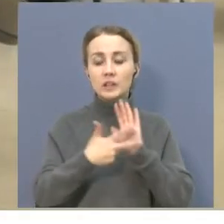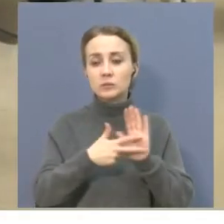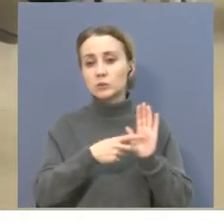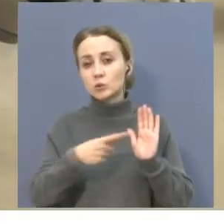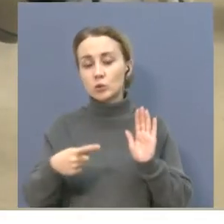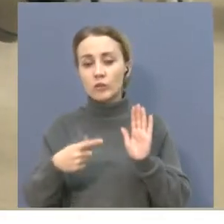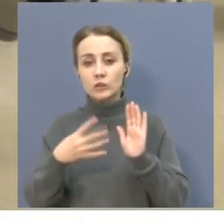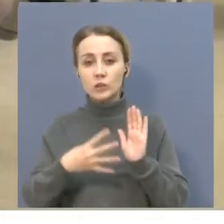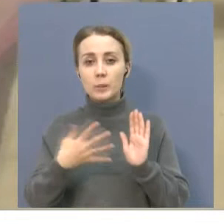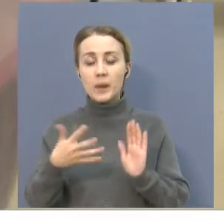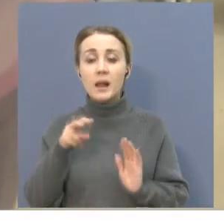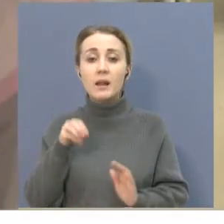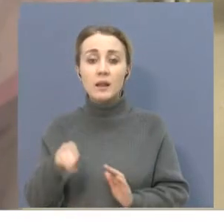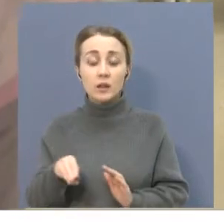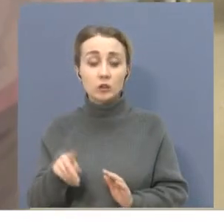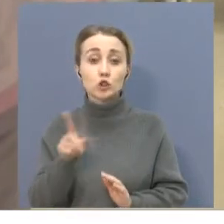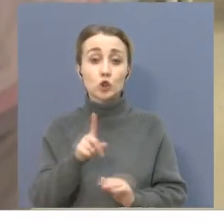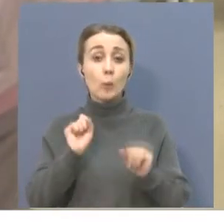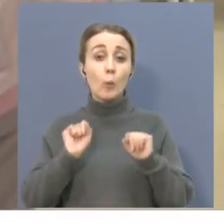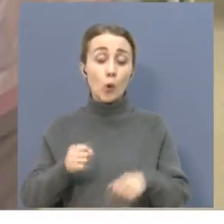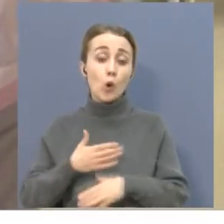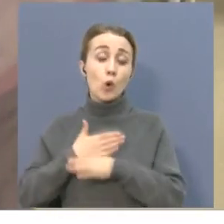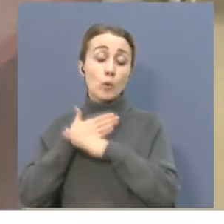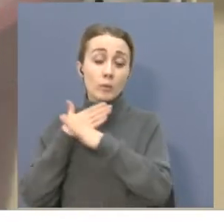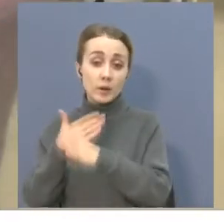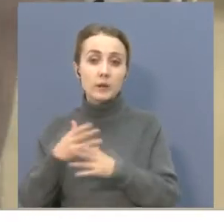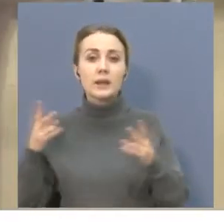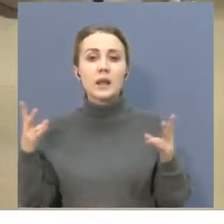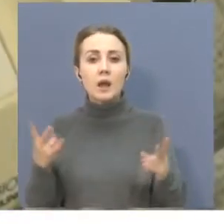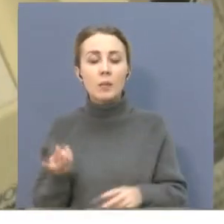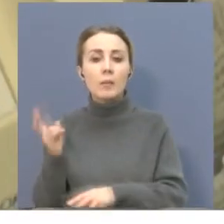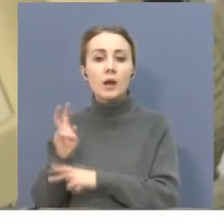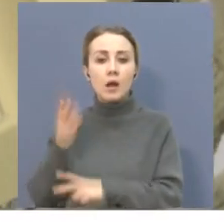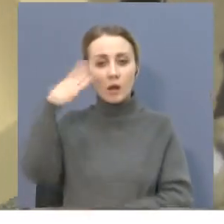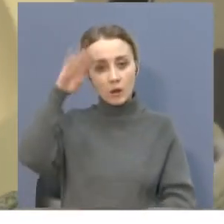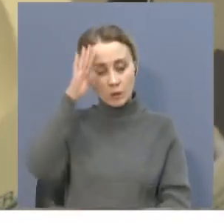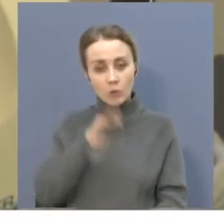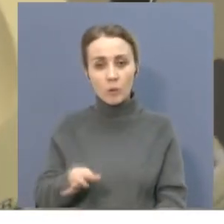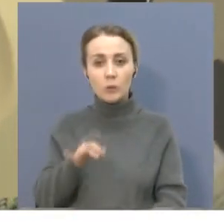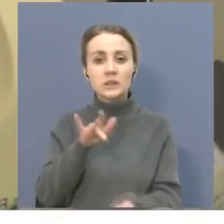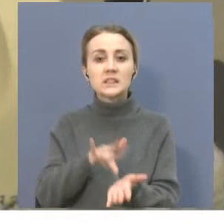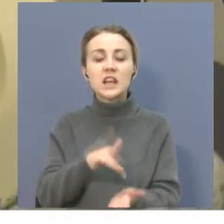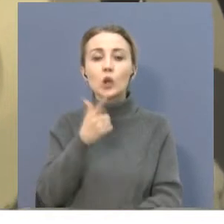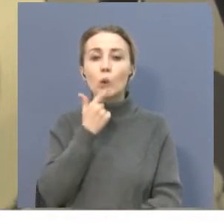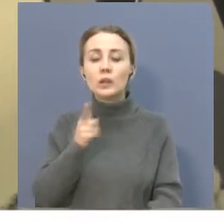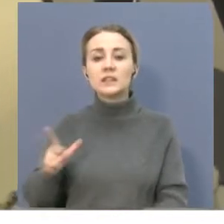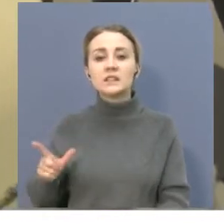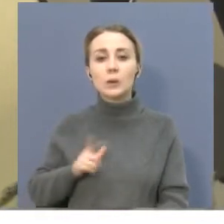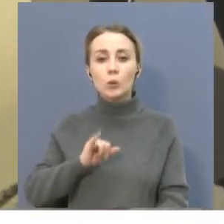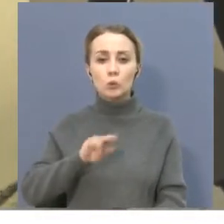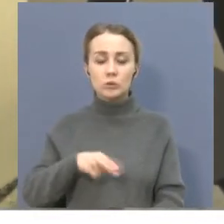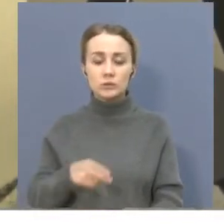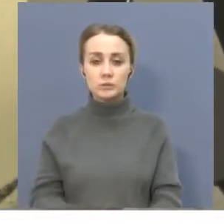үшін Ақмола облыстық қан орталығына жүгіну қажет. Өзіңізбен бірге жеке куәлігіңіз болса жеткілікті. Айсәуле Сезбек,